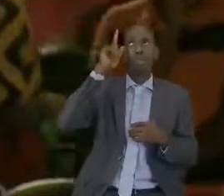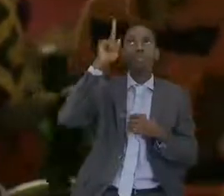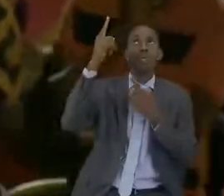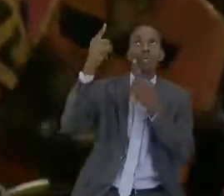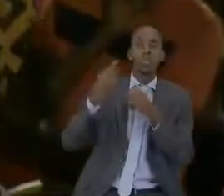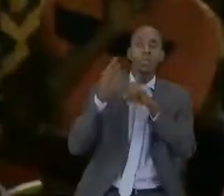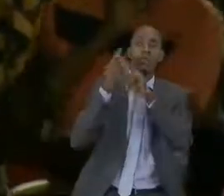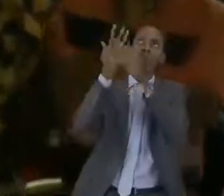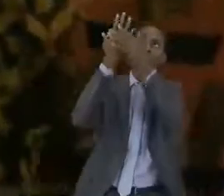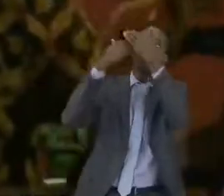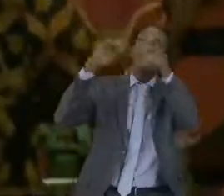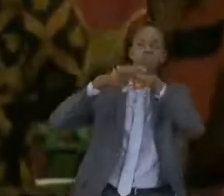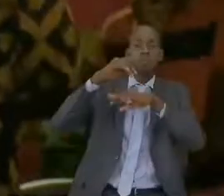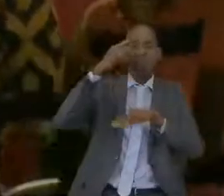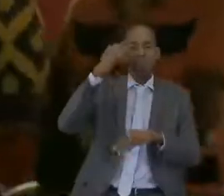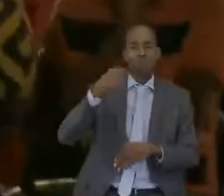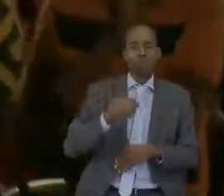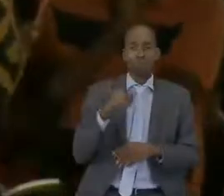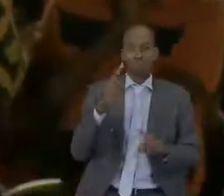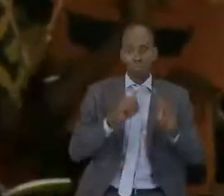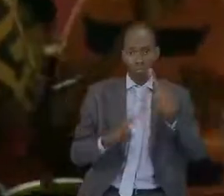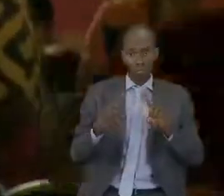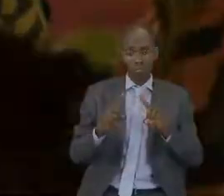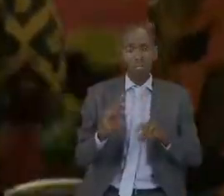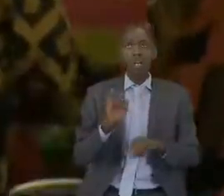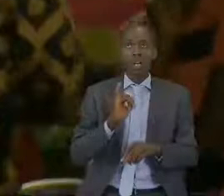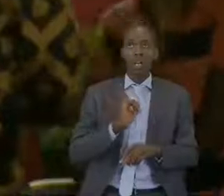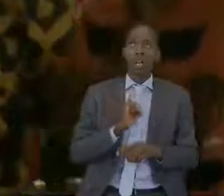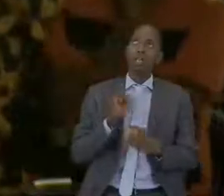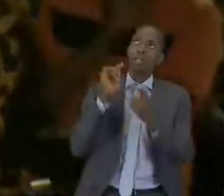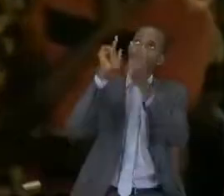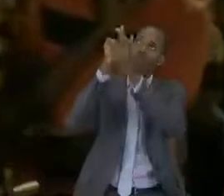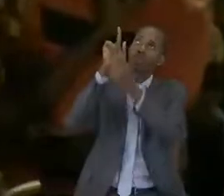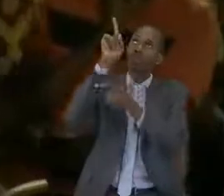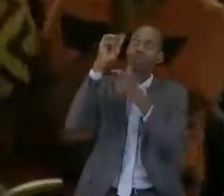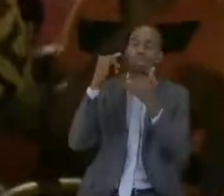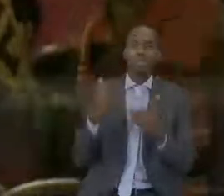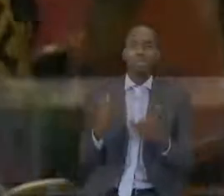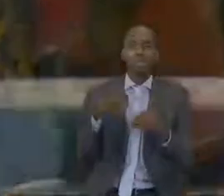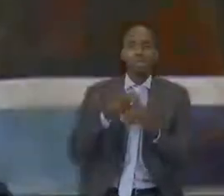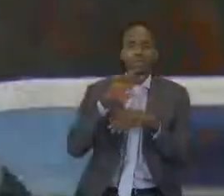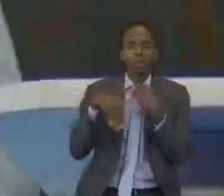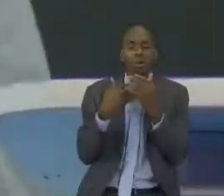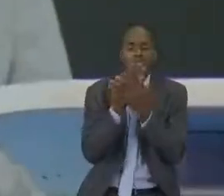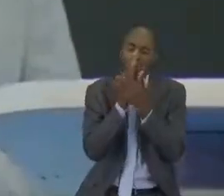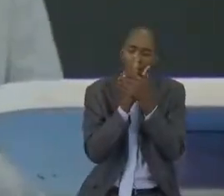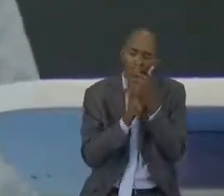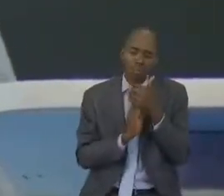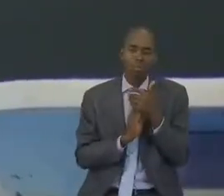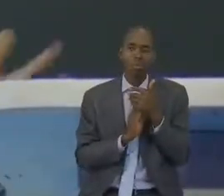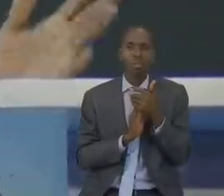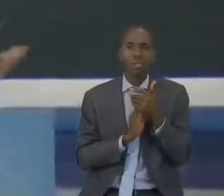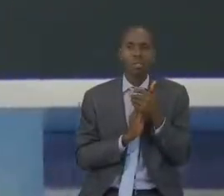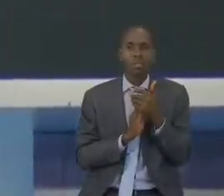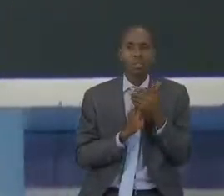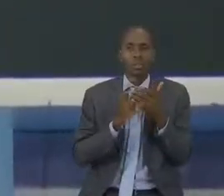moi. Et je viens à toi maintenant, en toute humilité. Je crois.